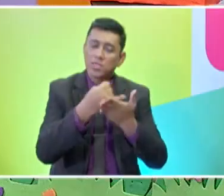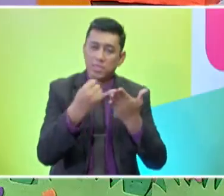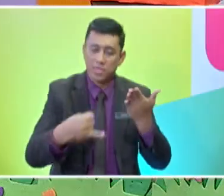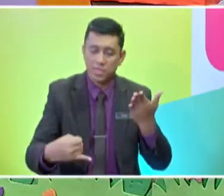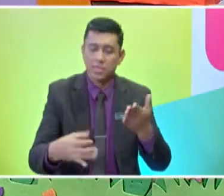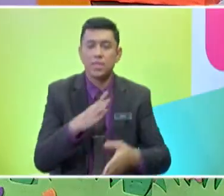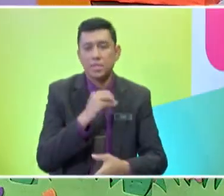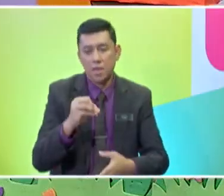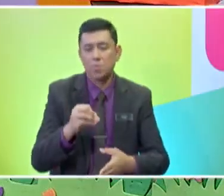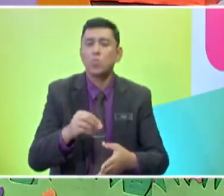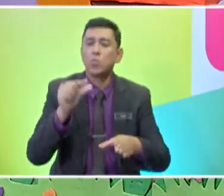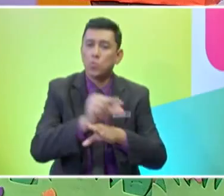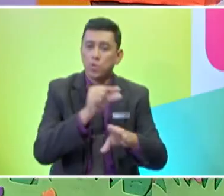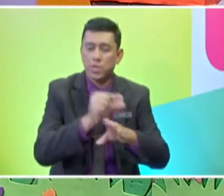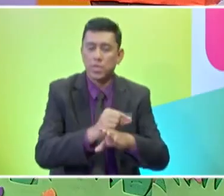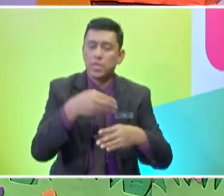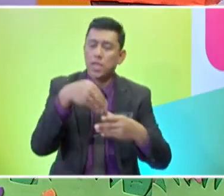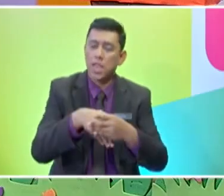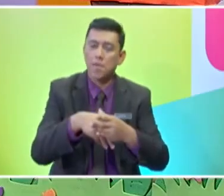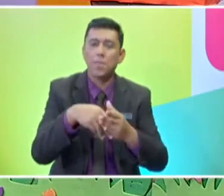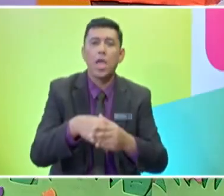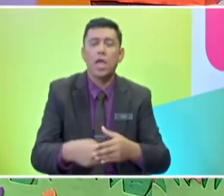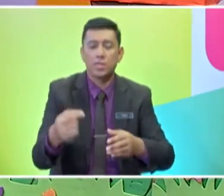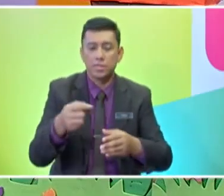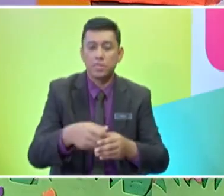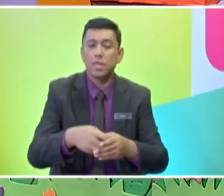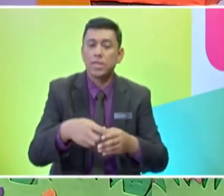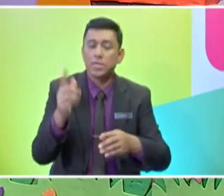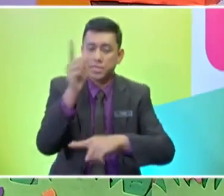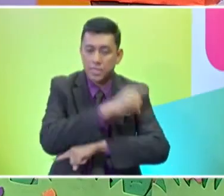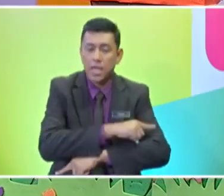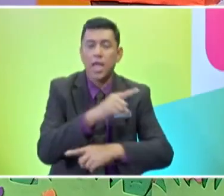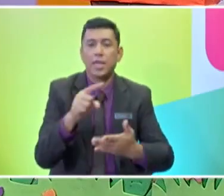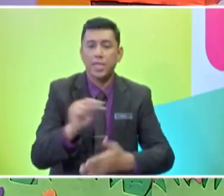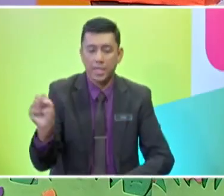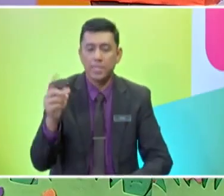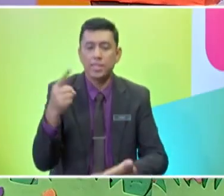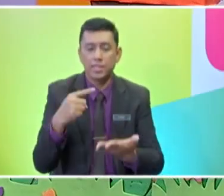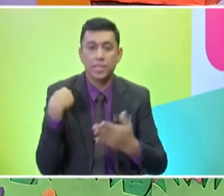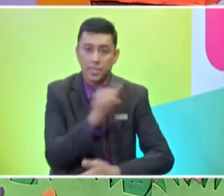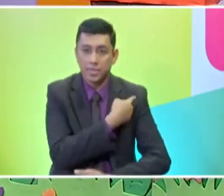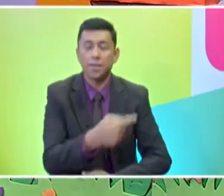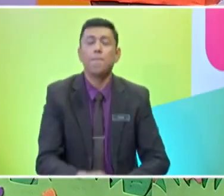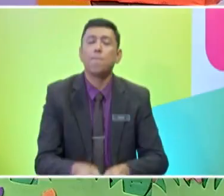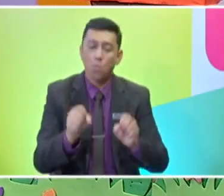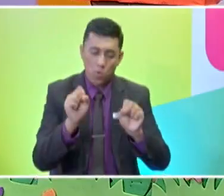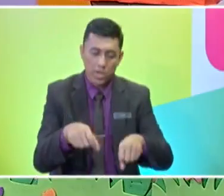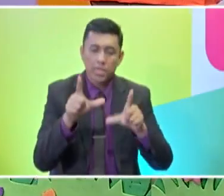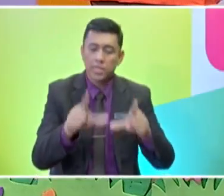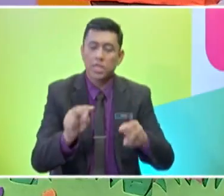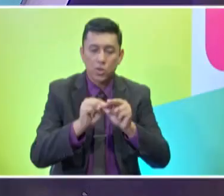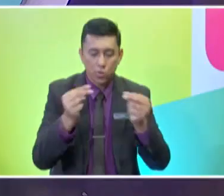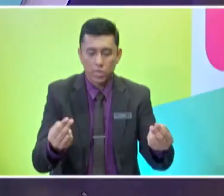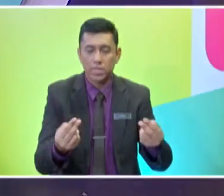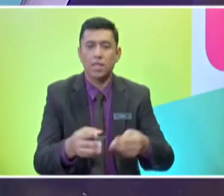aplikasikan jadi mahal kegunaan kecil Kalau cantik-cantik di sini mesti sayur senjata letak nota di dalam dan alat